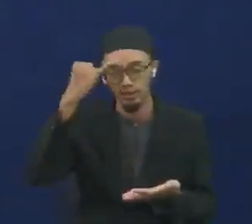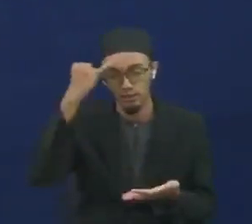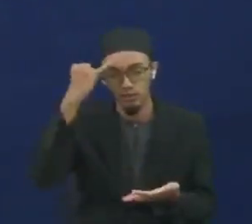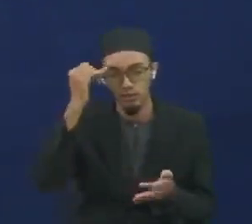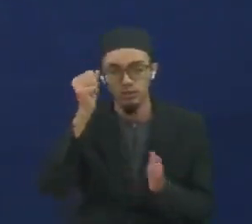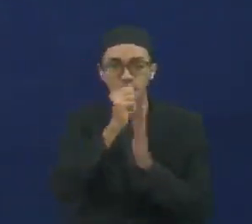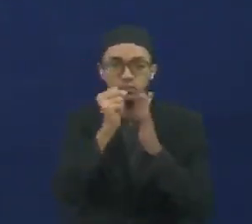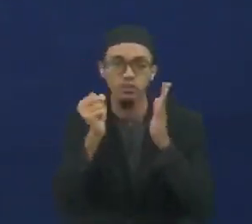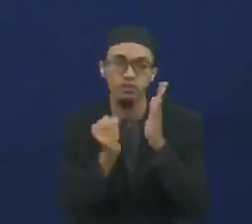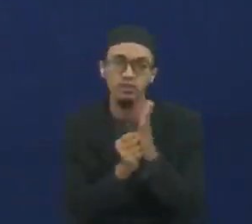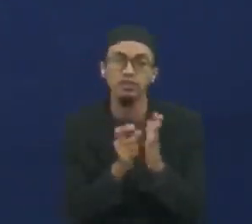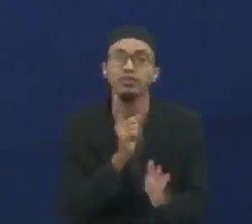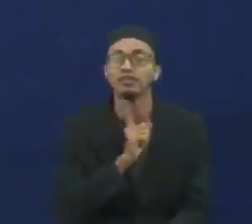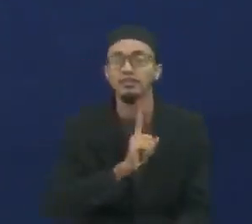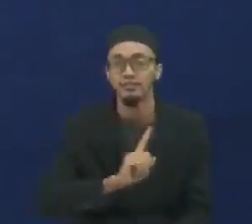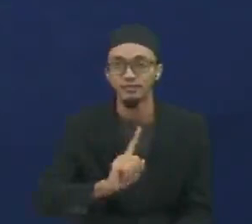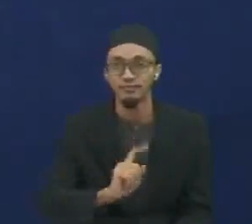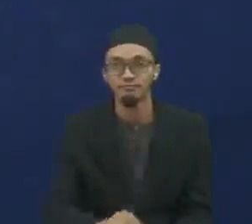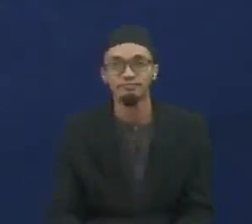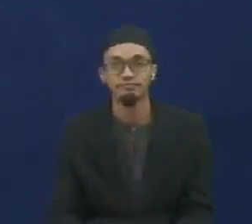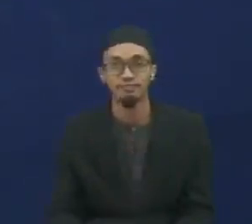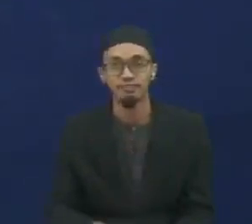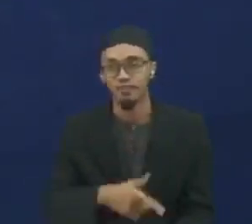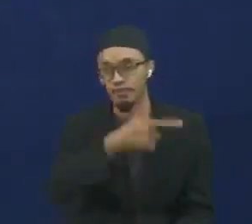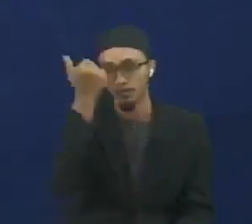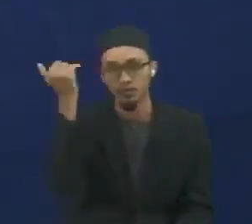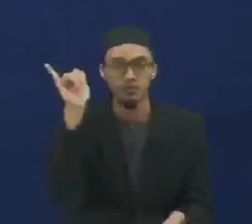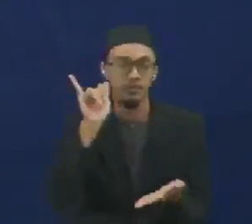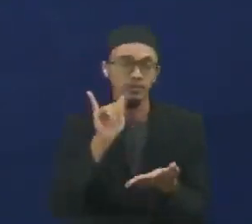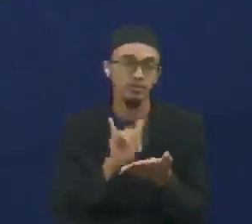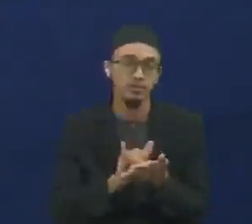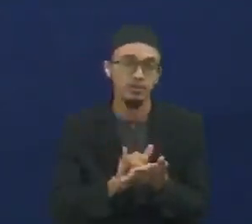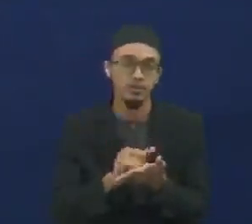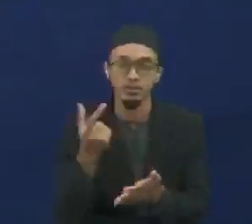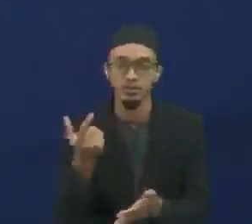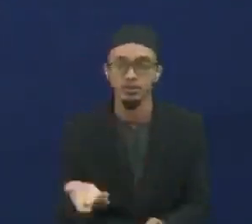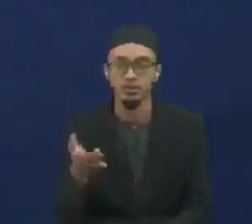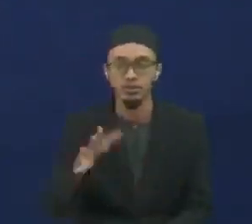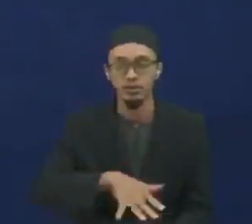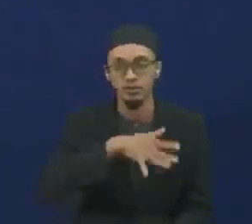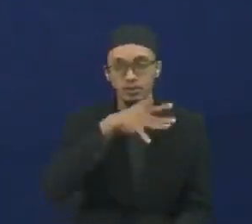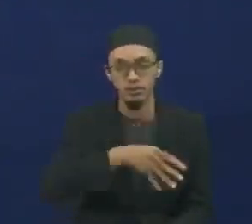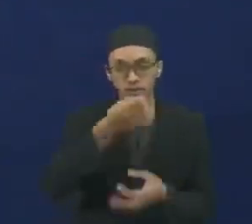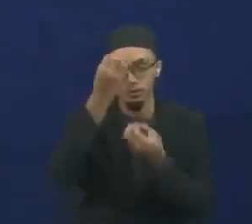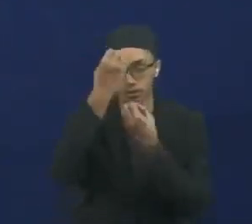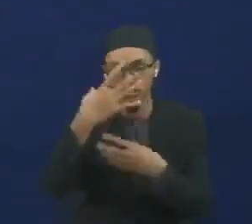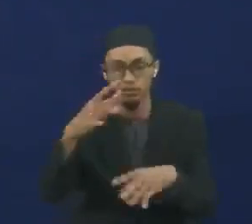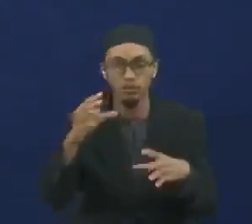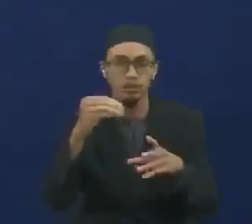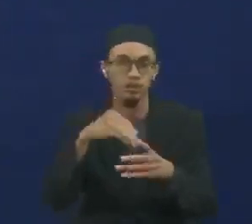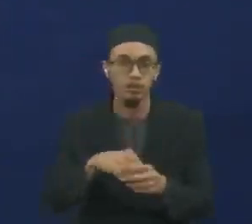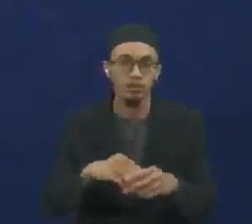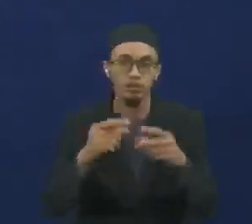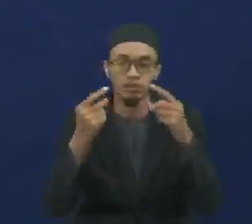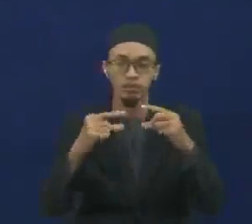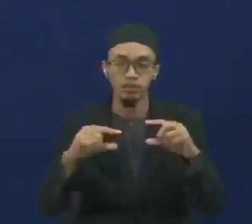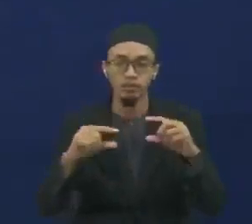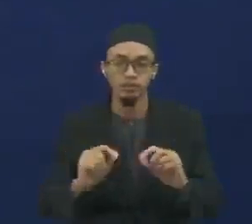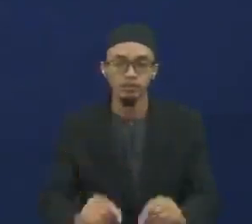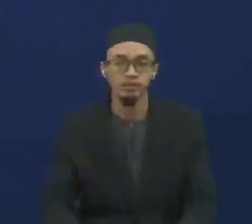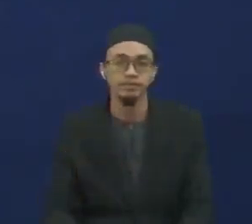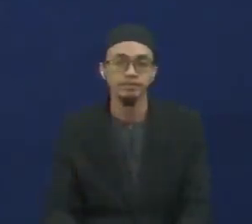Sebab itulah Nabi SAW dalam hadith Abi Darda, Abi Daud, Nabi sebut, wa inna fadl